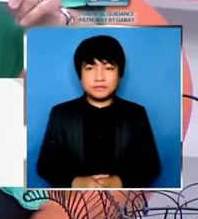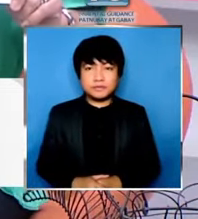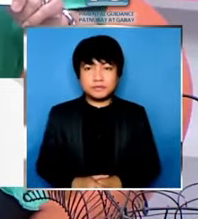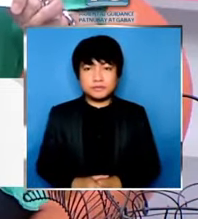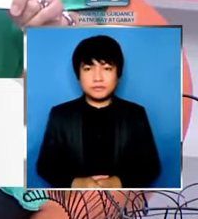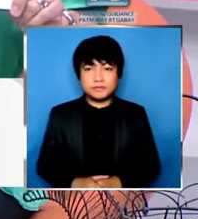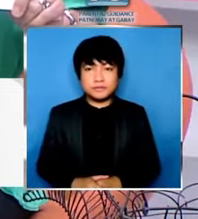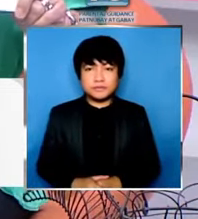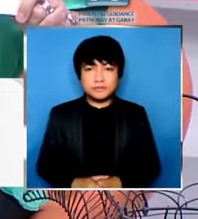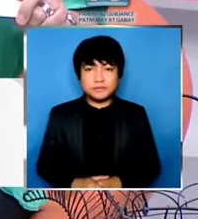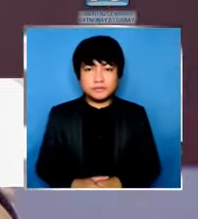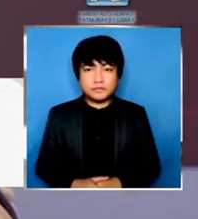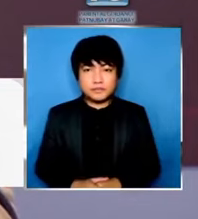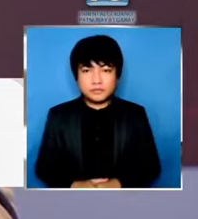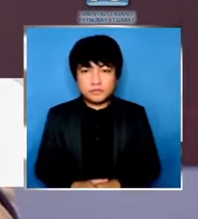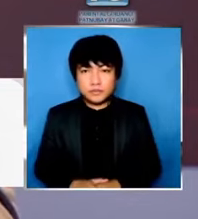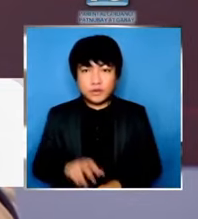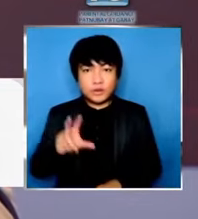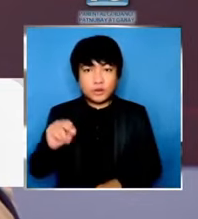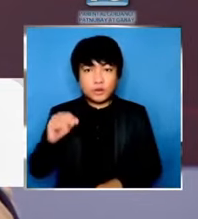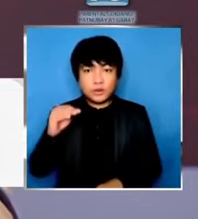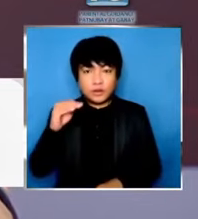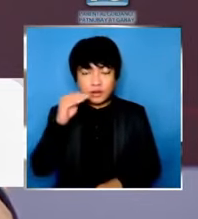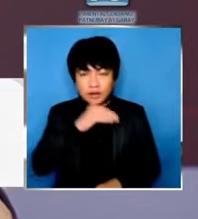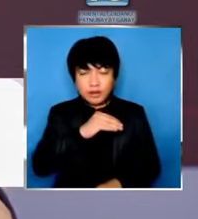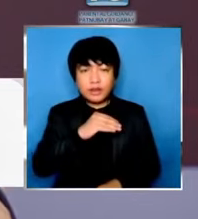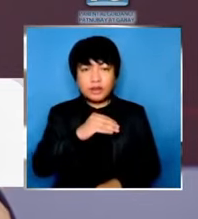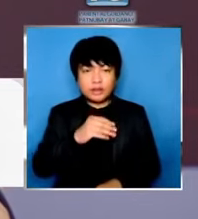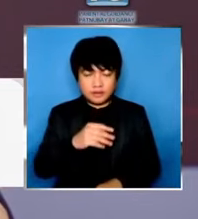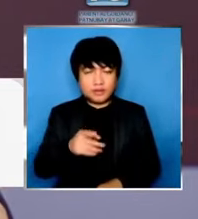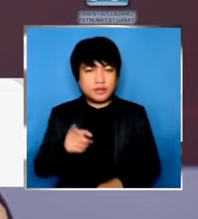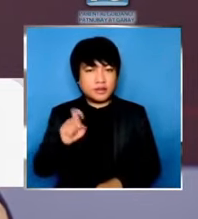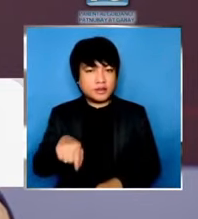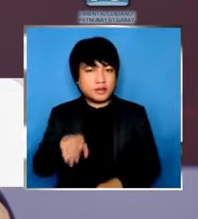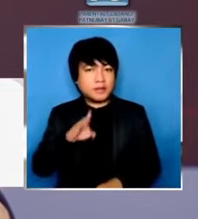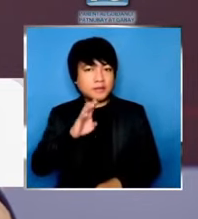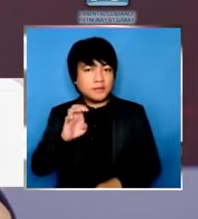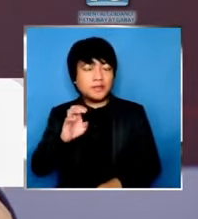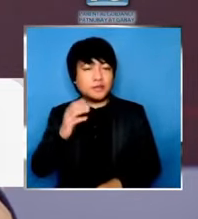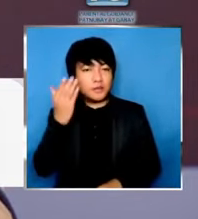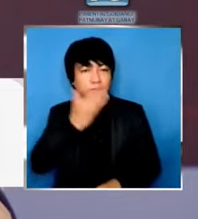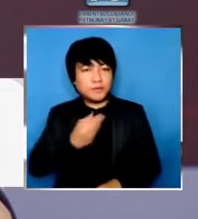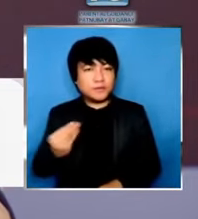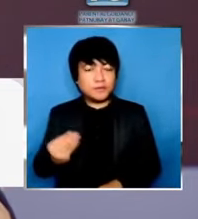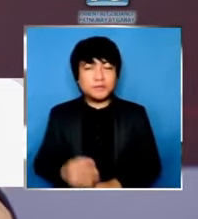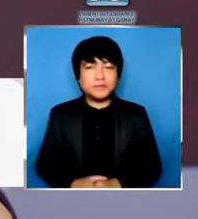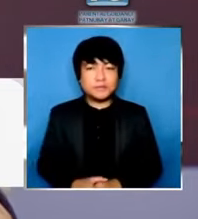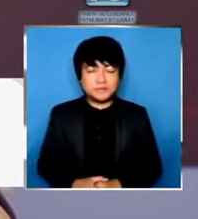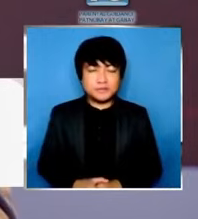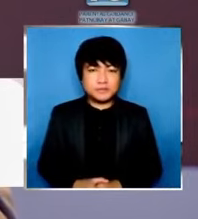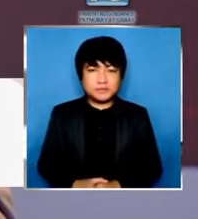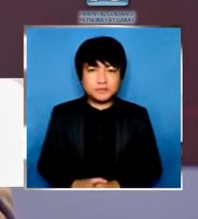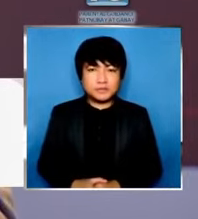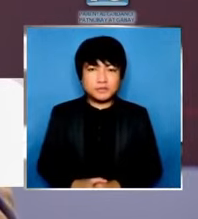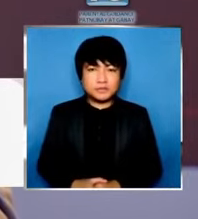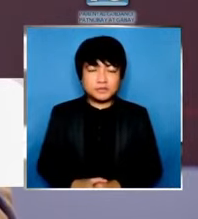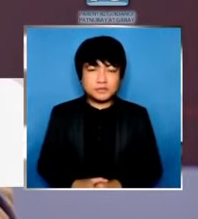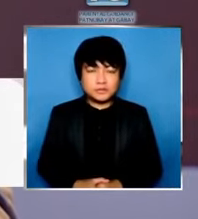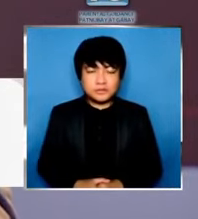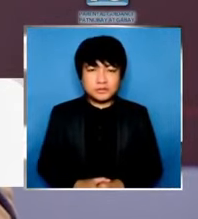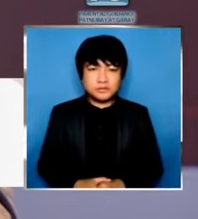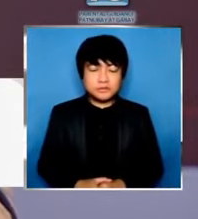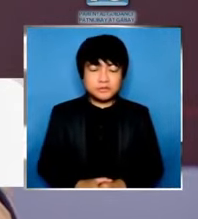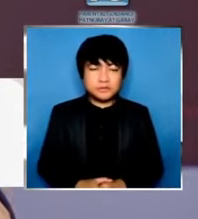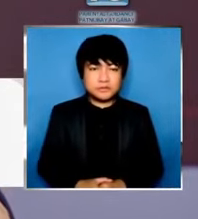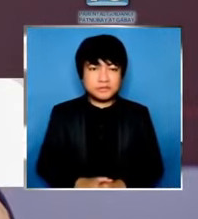being truthful. Oh, now you know. Sila lang nakakaintindi. Now you know. Dapat alam mo. No cap. No cap. Ang hirap din sa